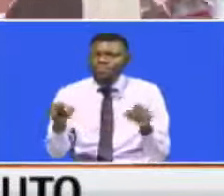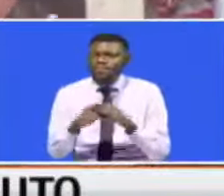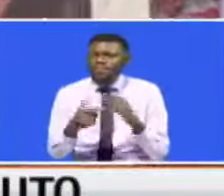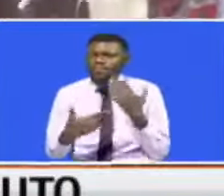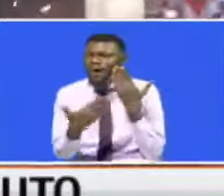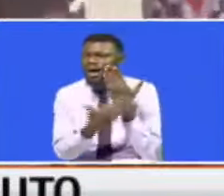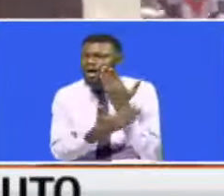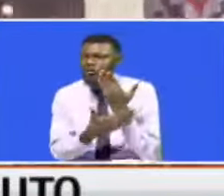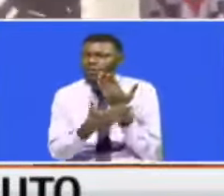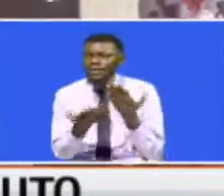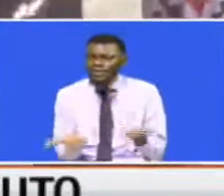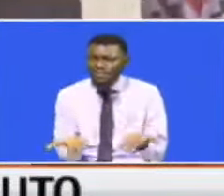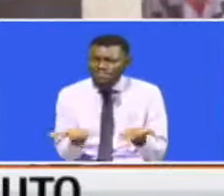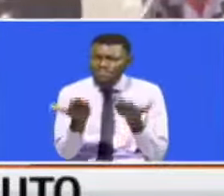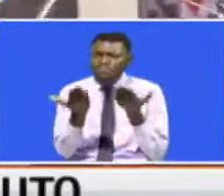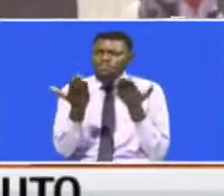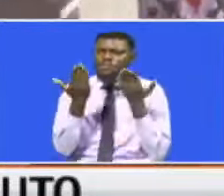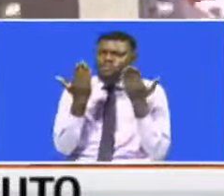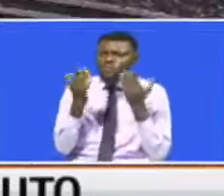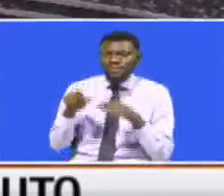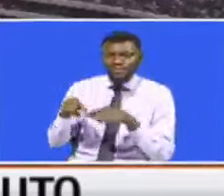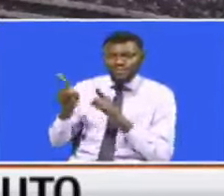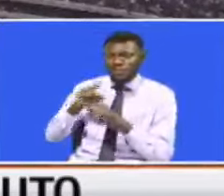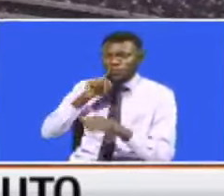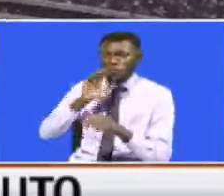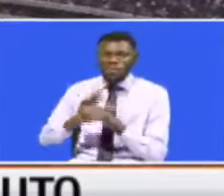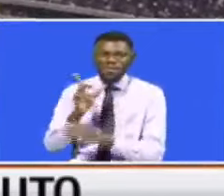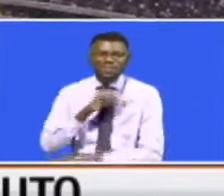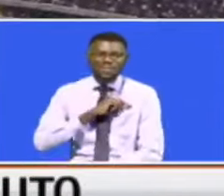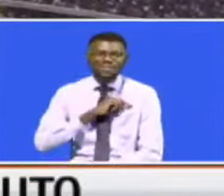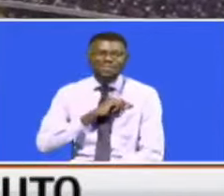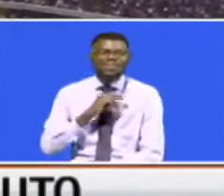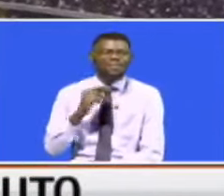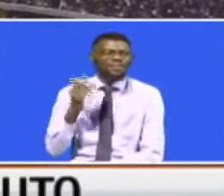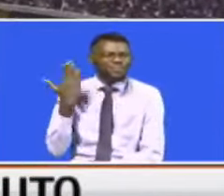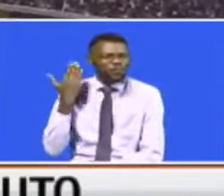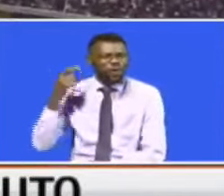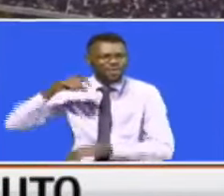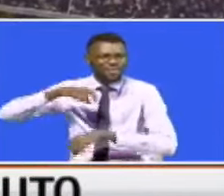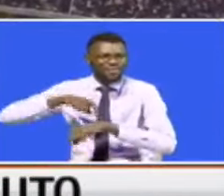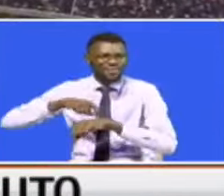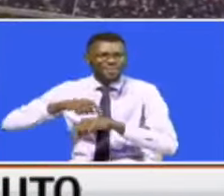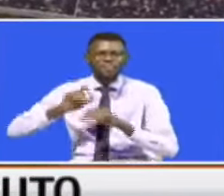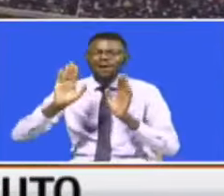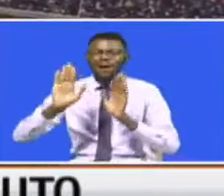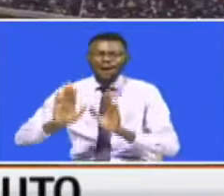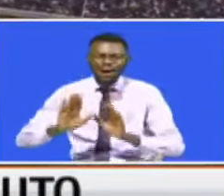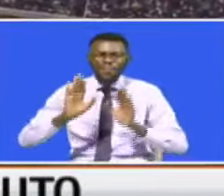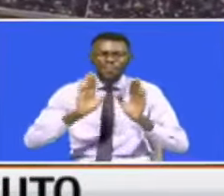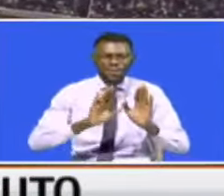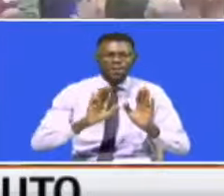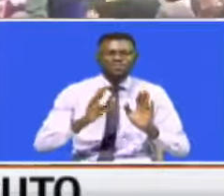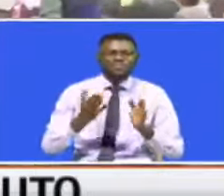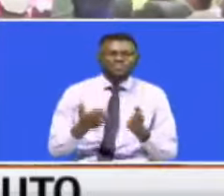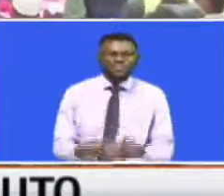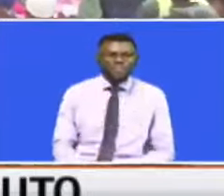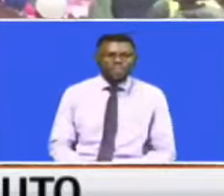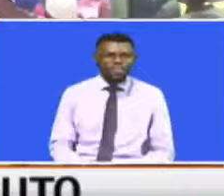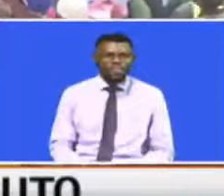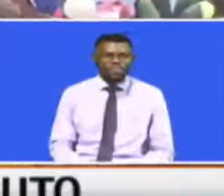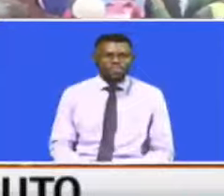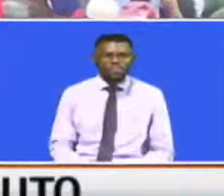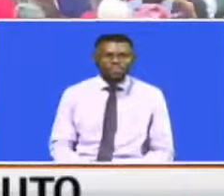mbele kulingana na ahadi ambazo Rais Ruto na Kenya Kwanza waliwapa Wakenya kwenye misururu yao ya kampeni za urais.